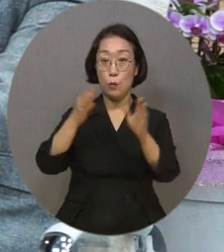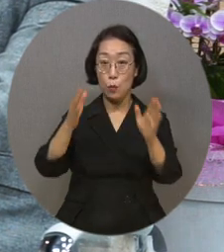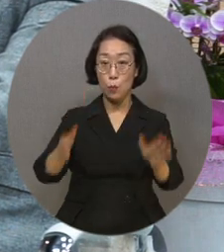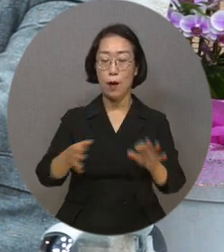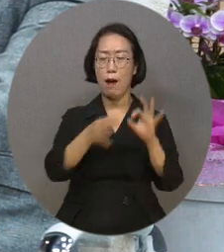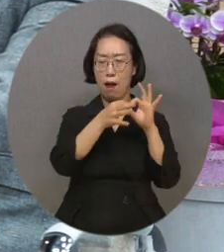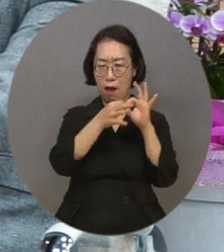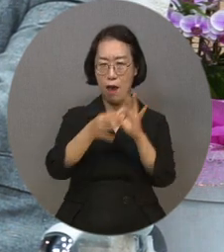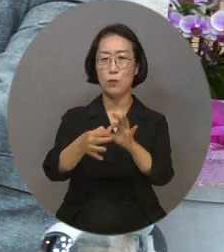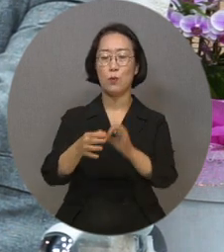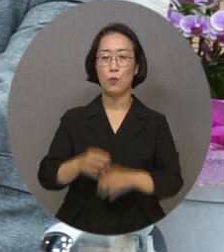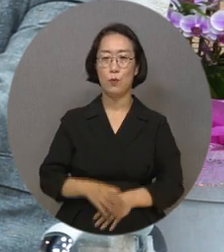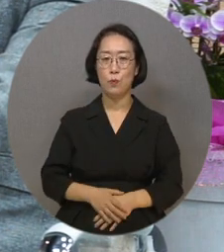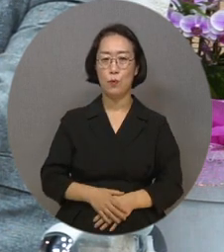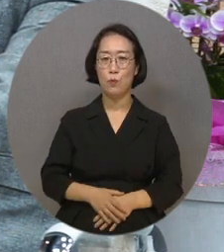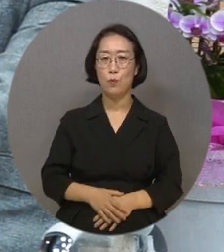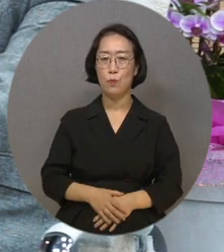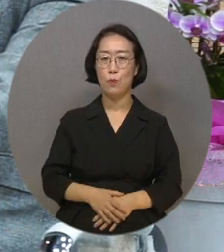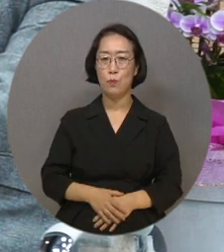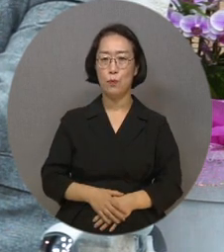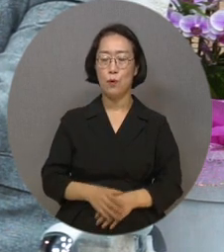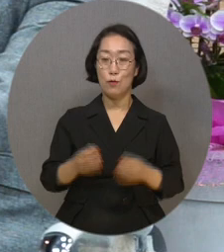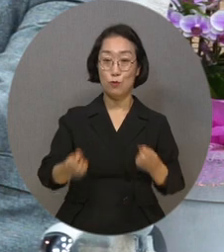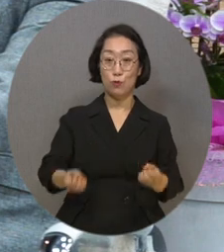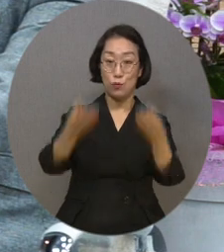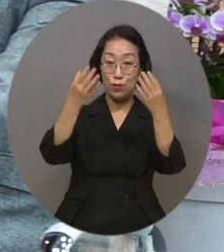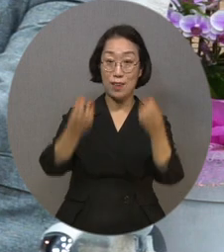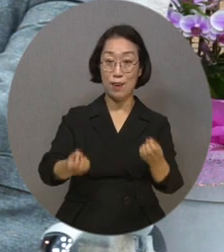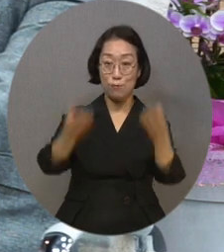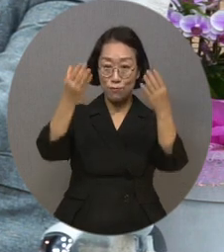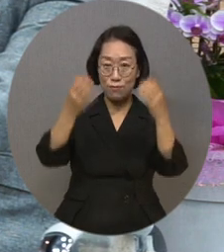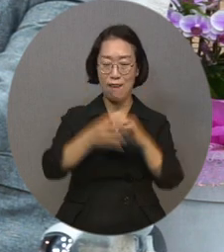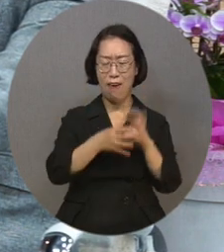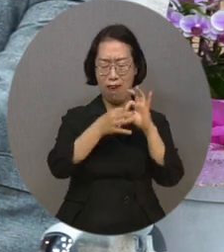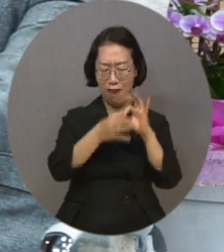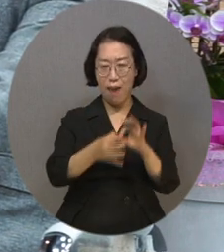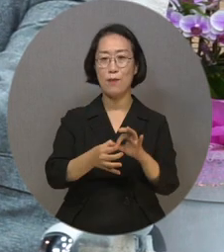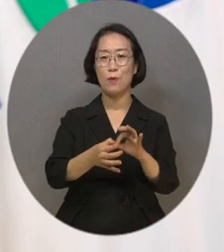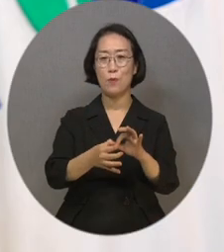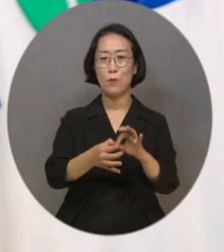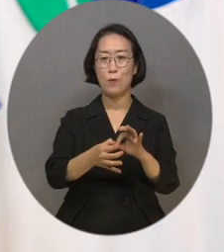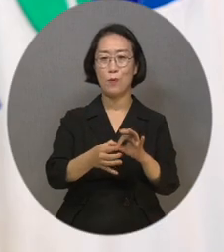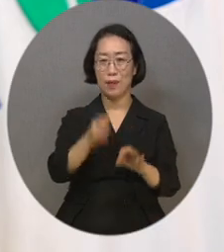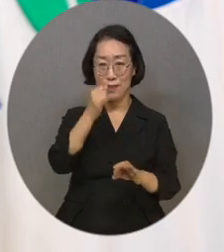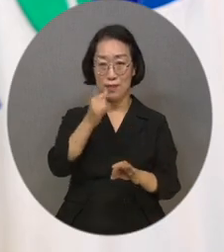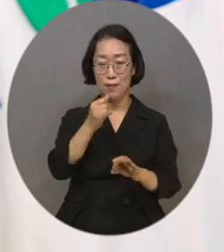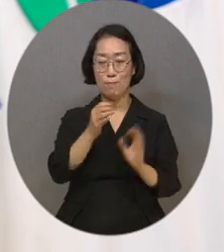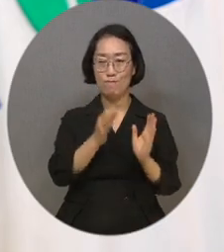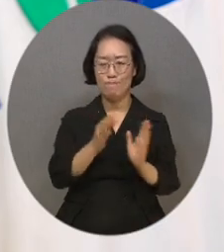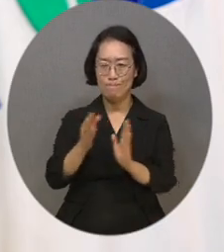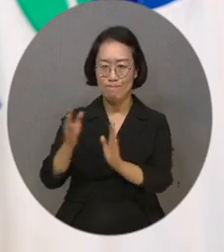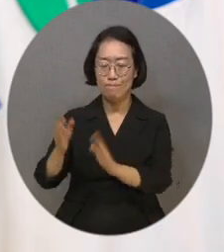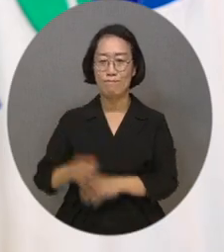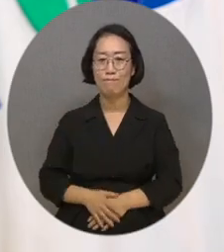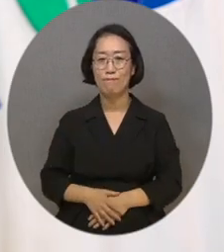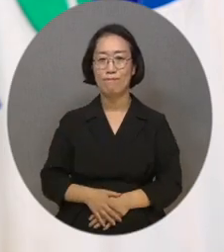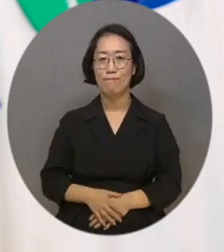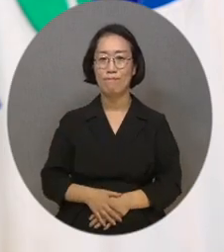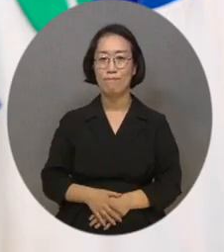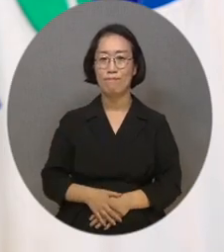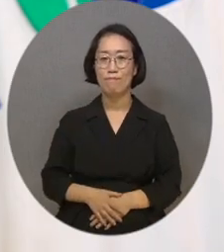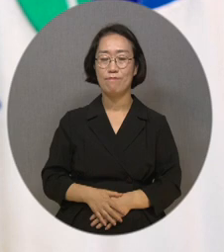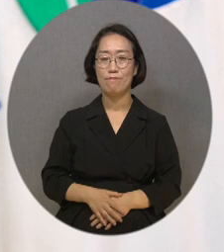계속 거의 축제가 그 끊김이 없을 정도로 계속 이어져서 이제 축제를 하고